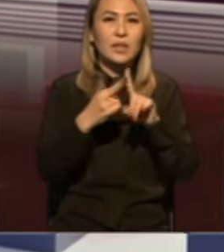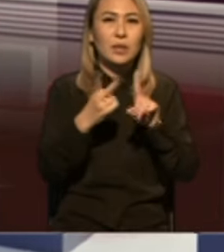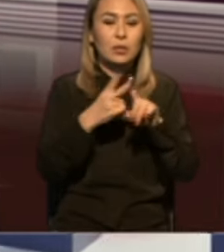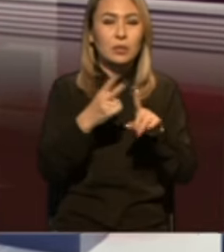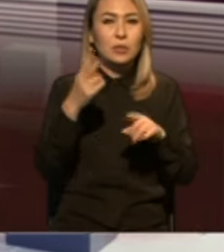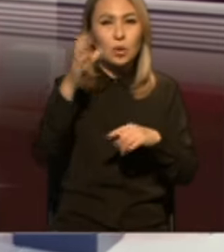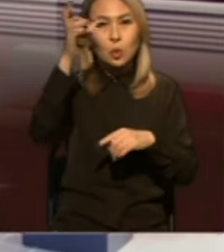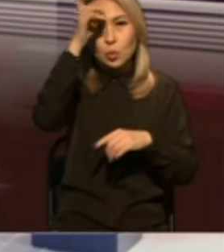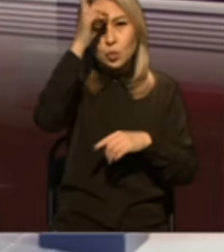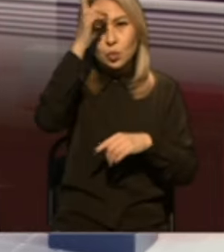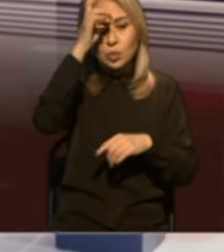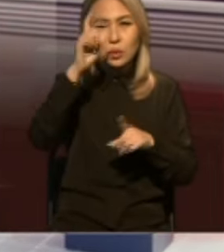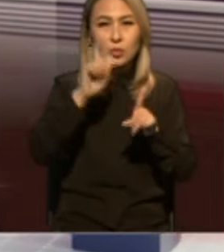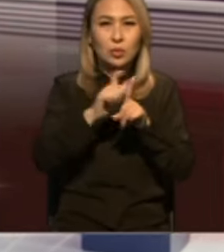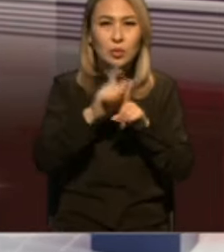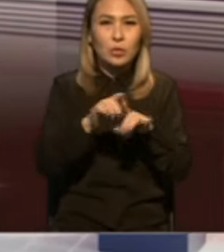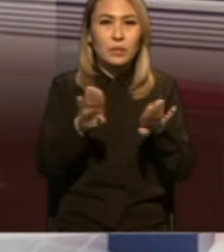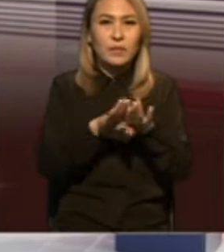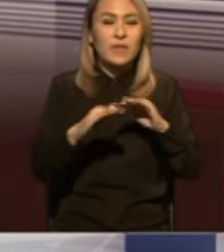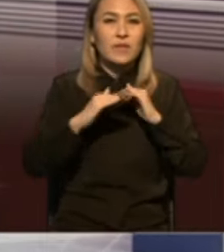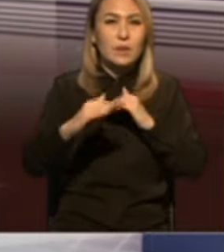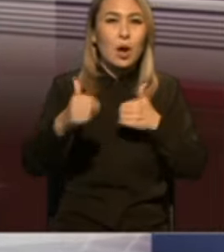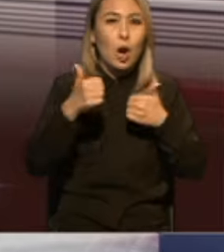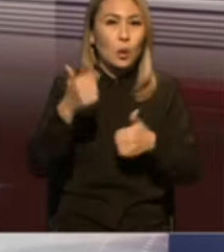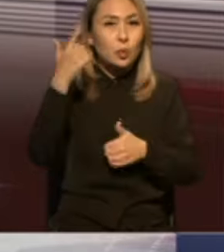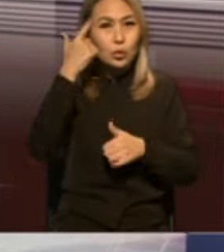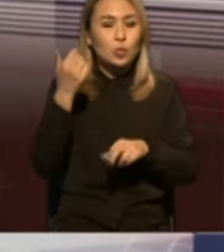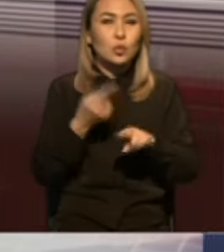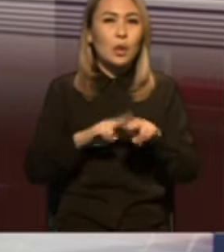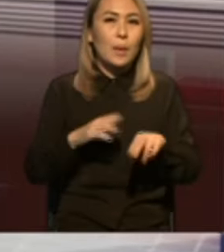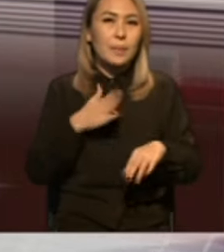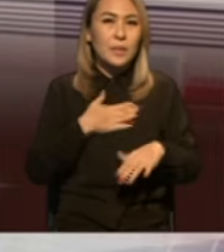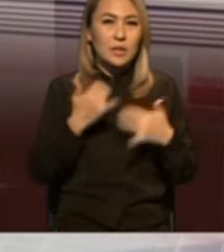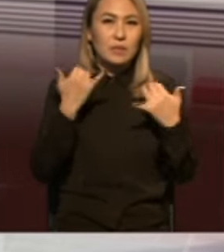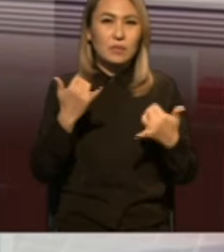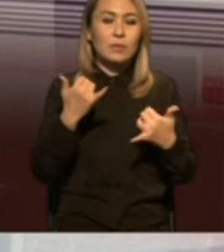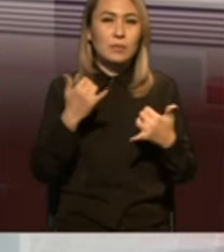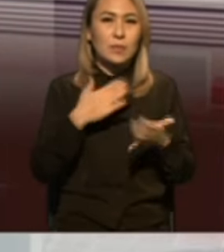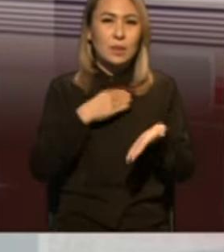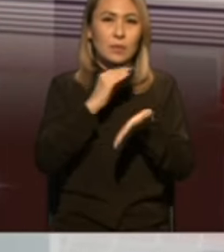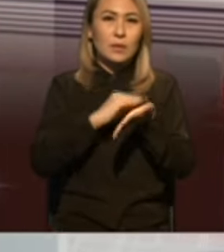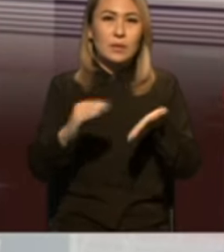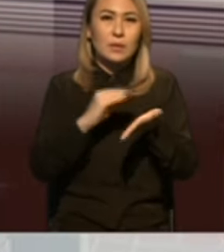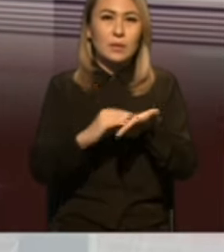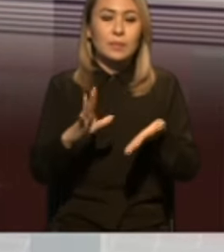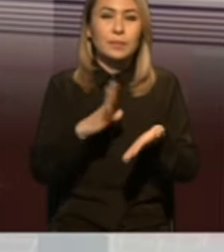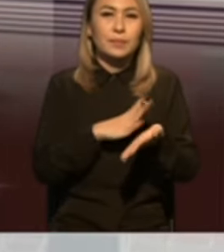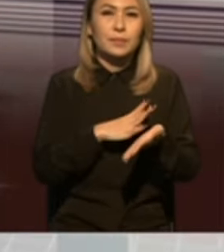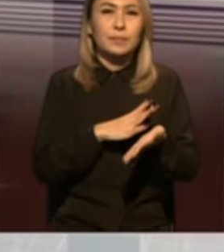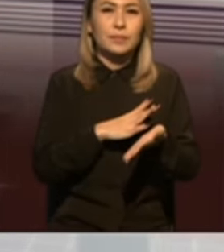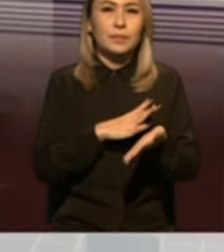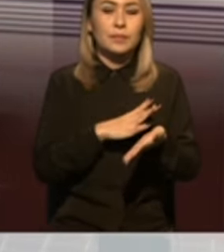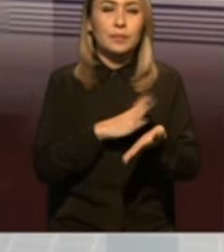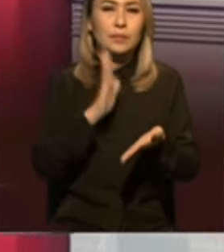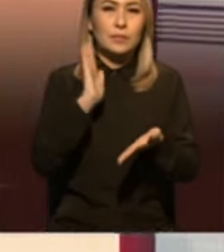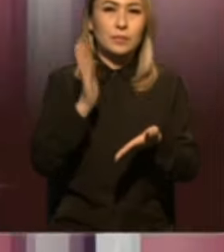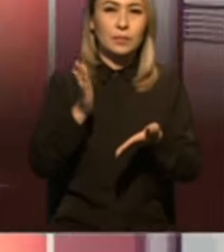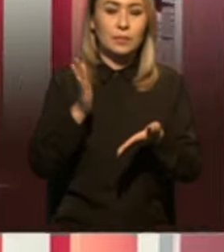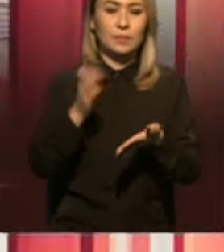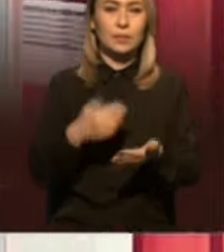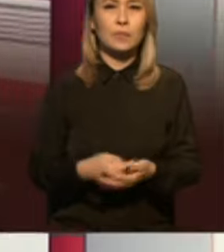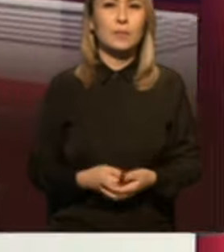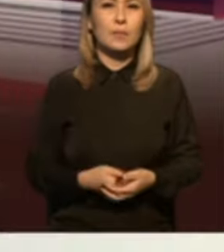Осы жақтағылар жақсы біледі. Сондықтан мен бүгін қолға алған мақаламда да Жеген Шафактың жазамын